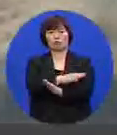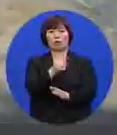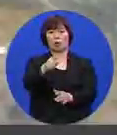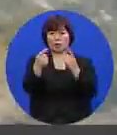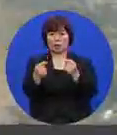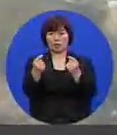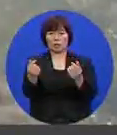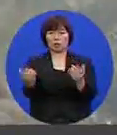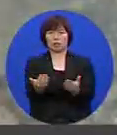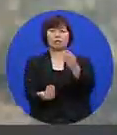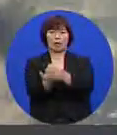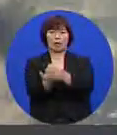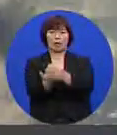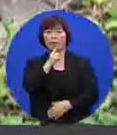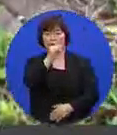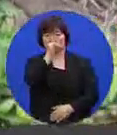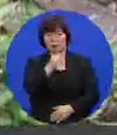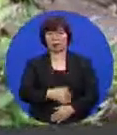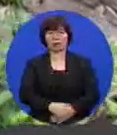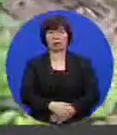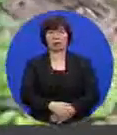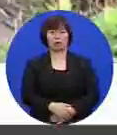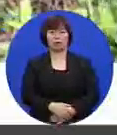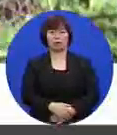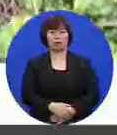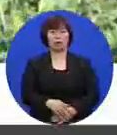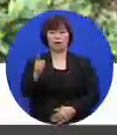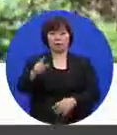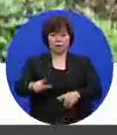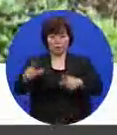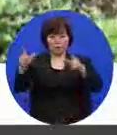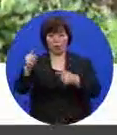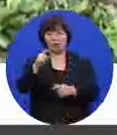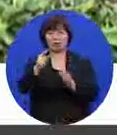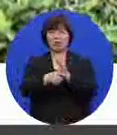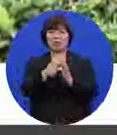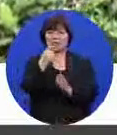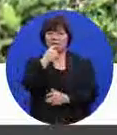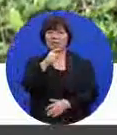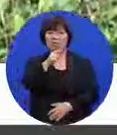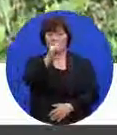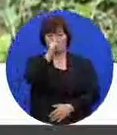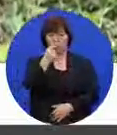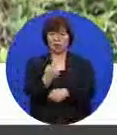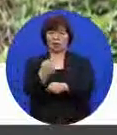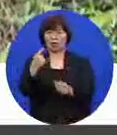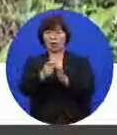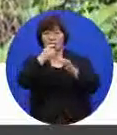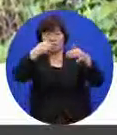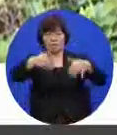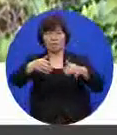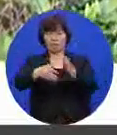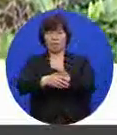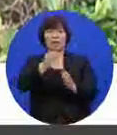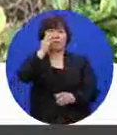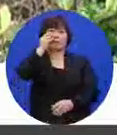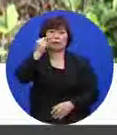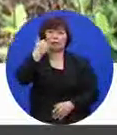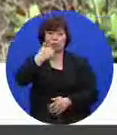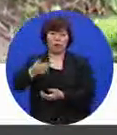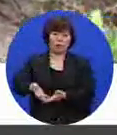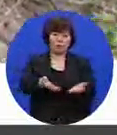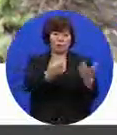일이 있었다고 말합니다. 어떤 날은 여기가 하얘, 석회처럼. 작년에는 장마 때막 기름, 누가